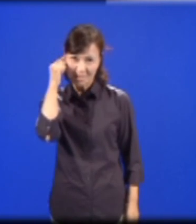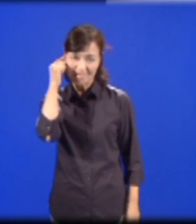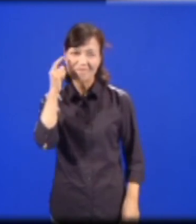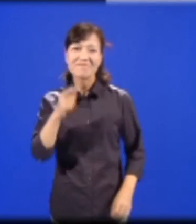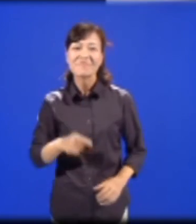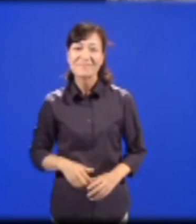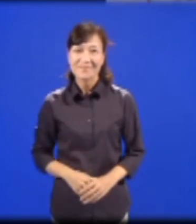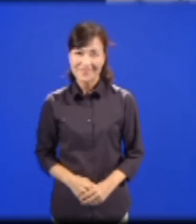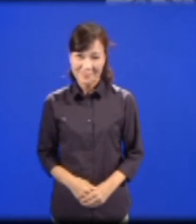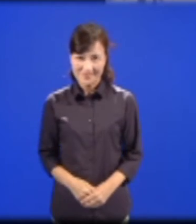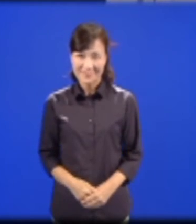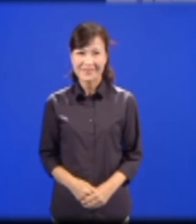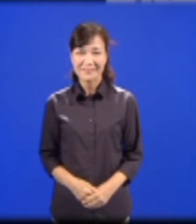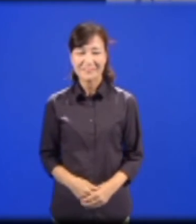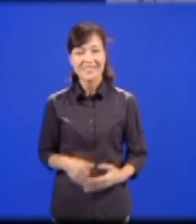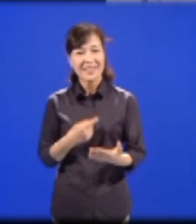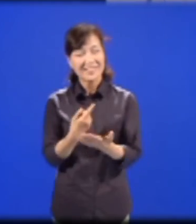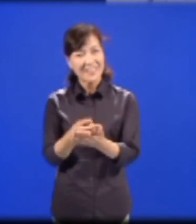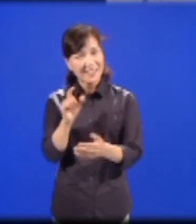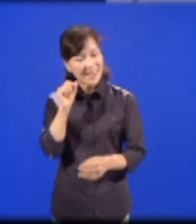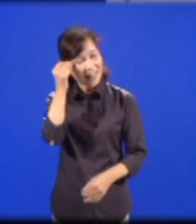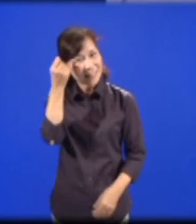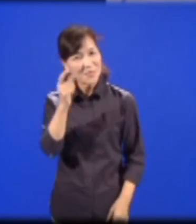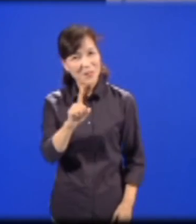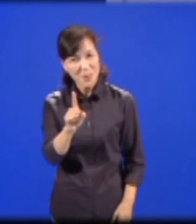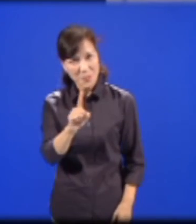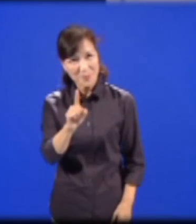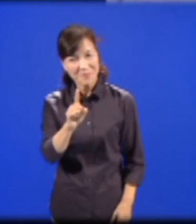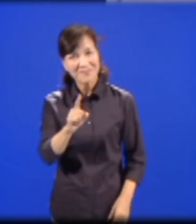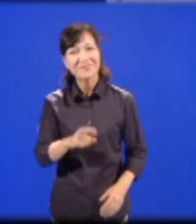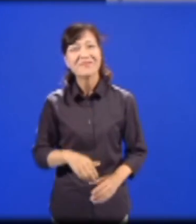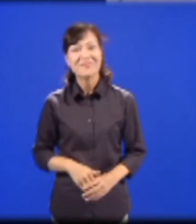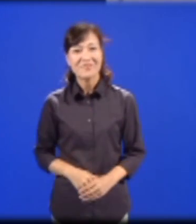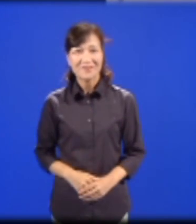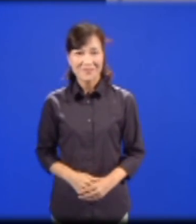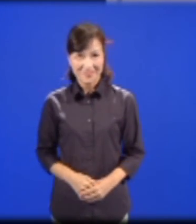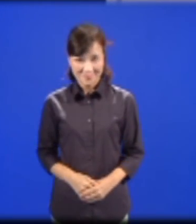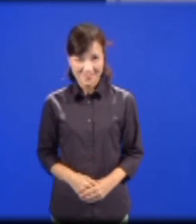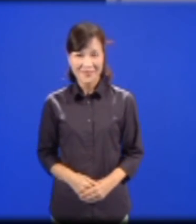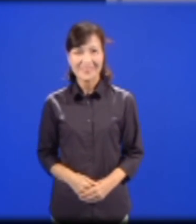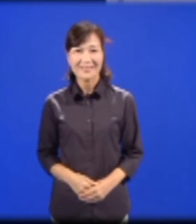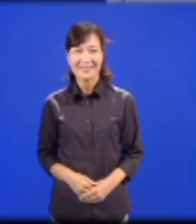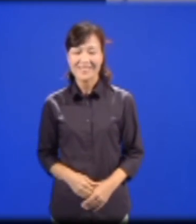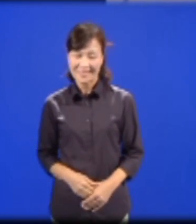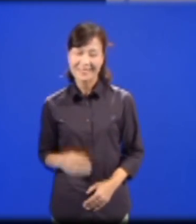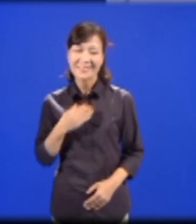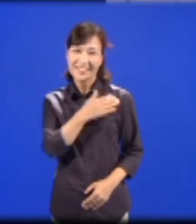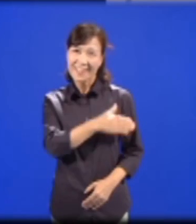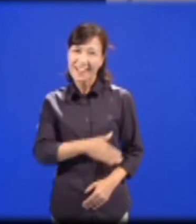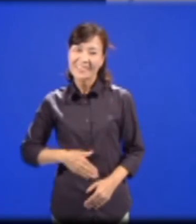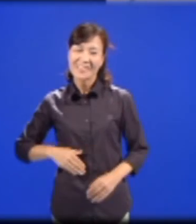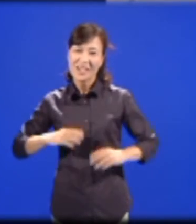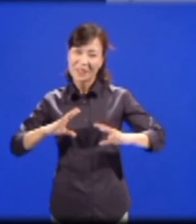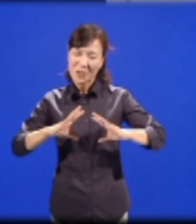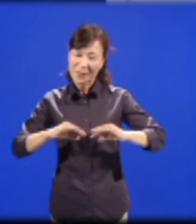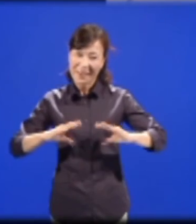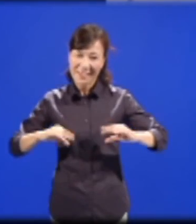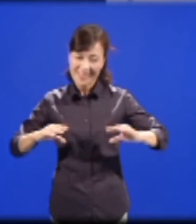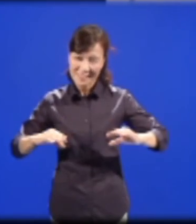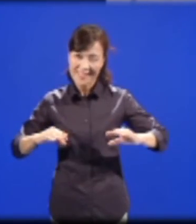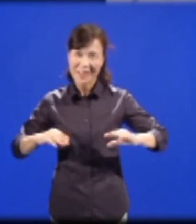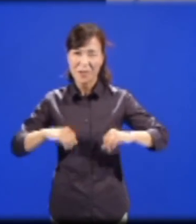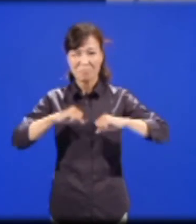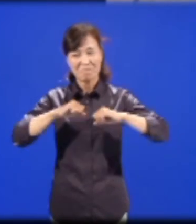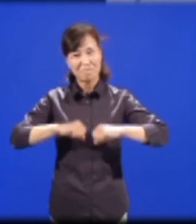思います。 参加してみてどうですか？ とてもね、体がね柔ら